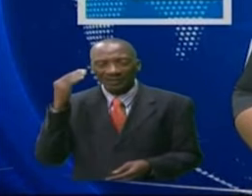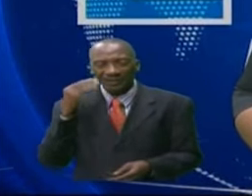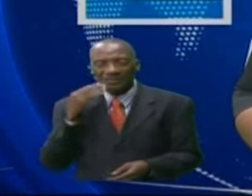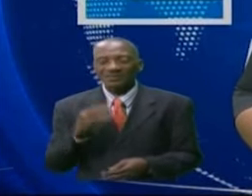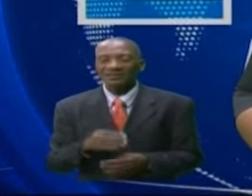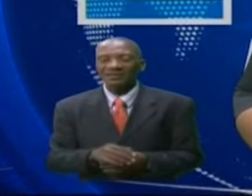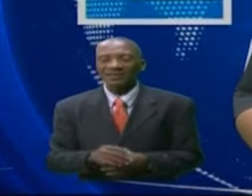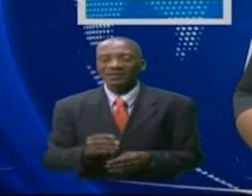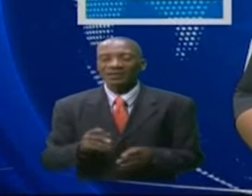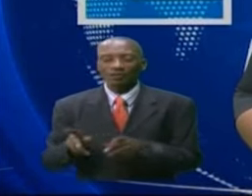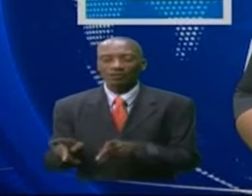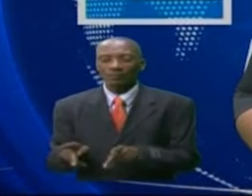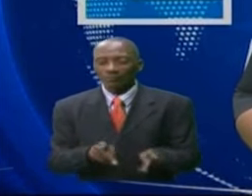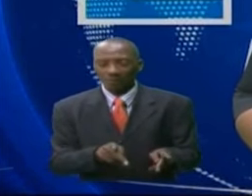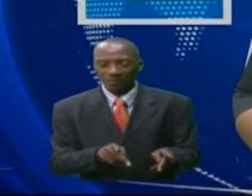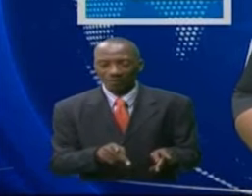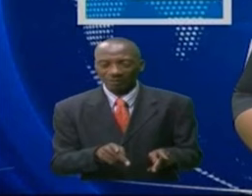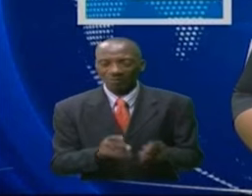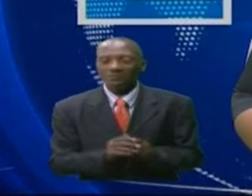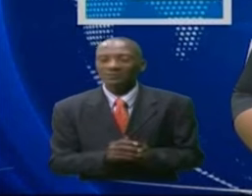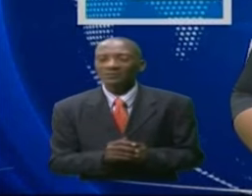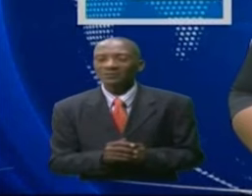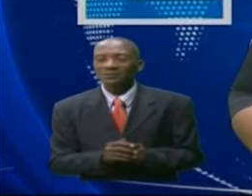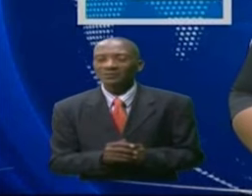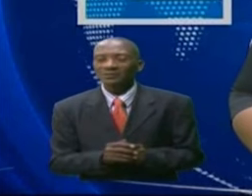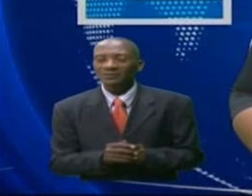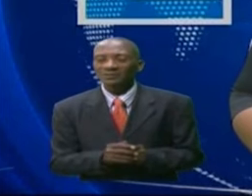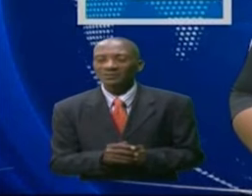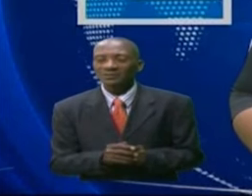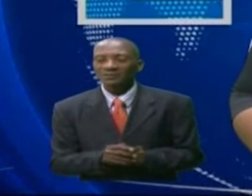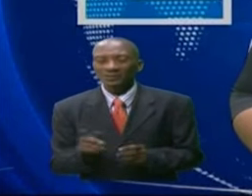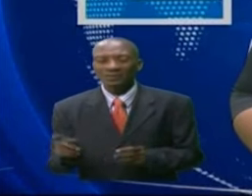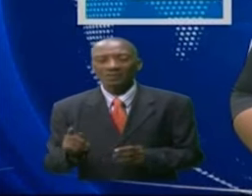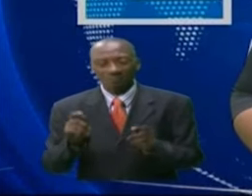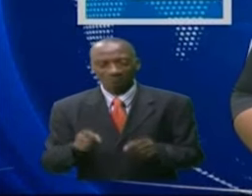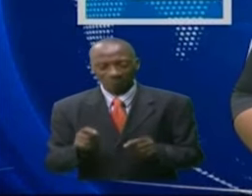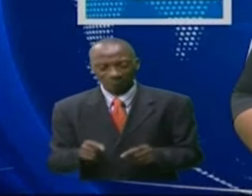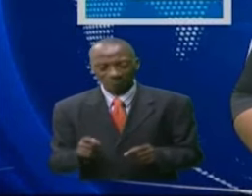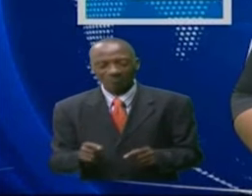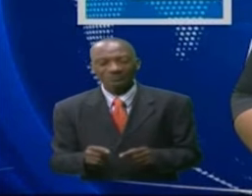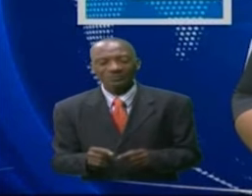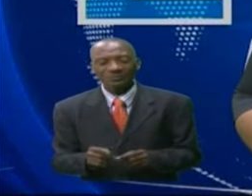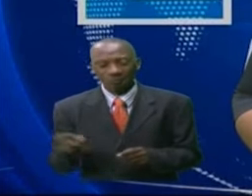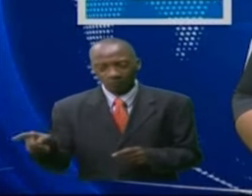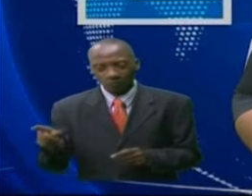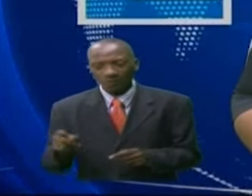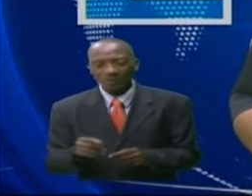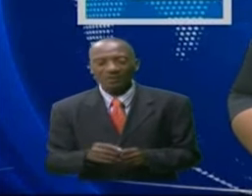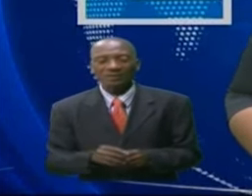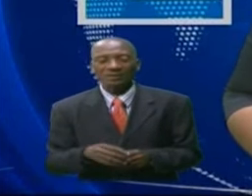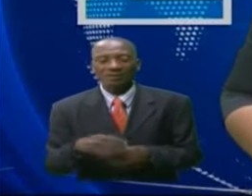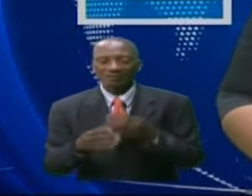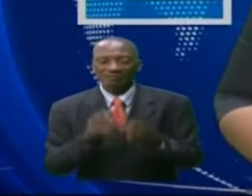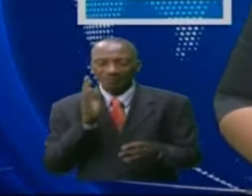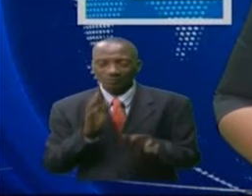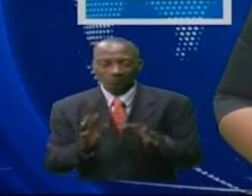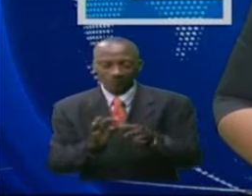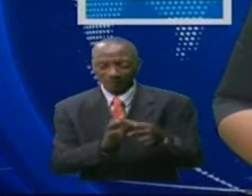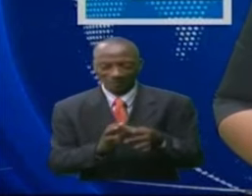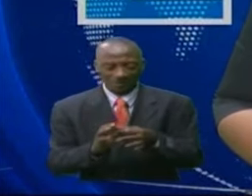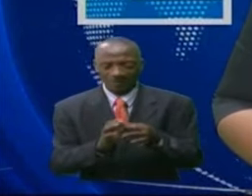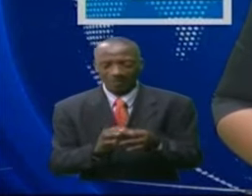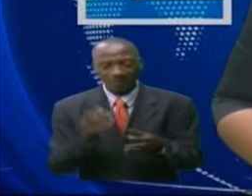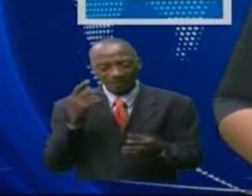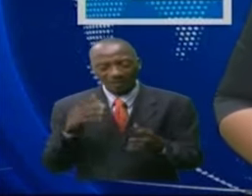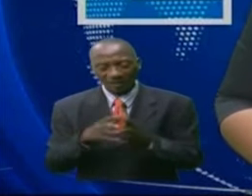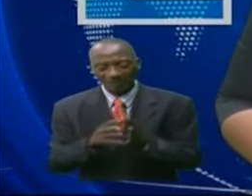Brasilia une mission organisée par l'Agence nationale pour la promotion des investissements. Elle recherche les partenaires des secteurs publics et privés